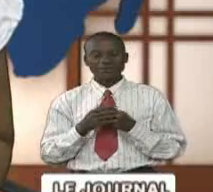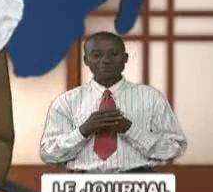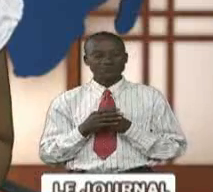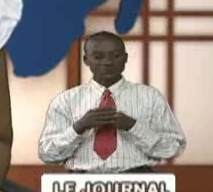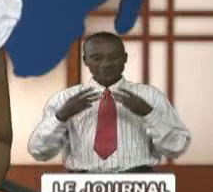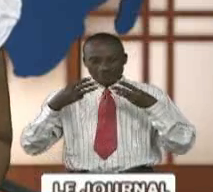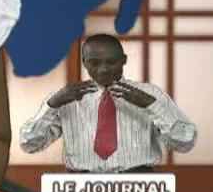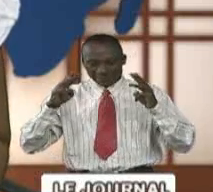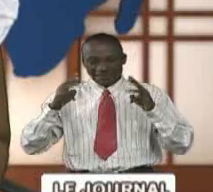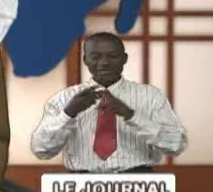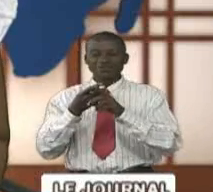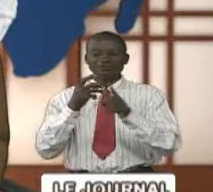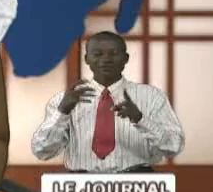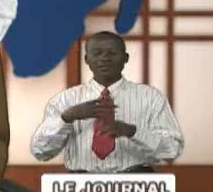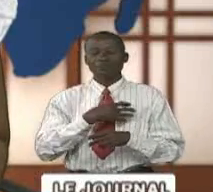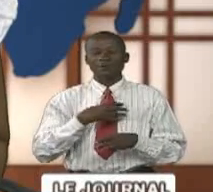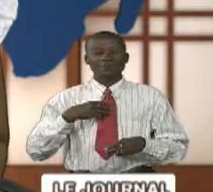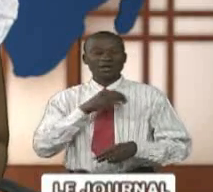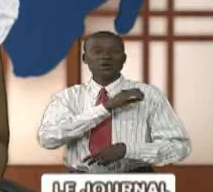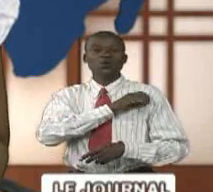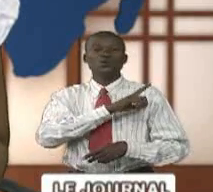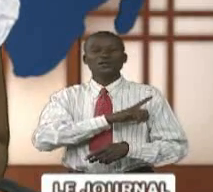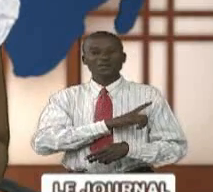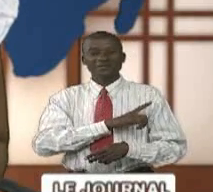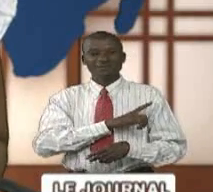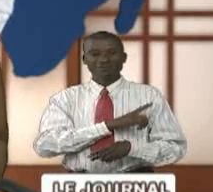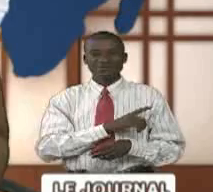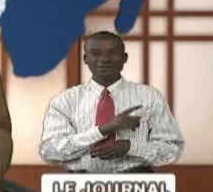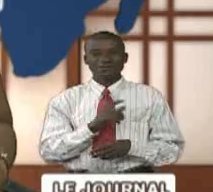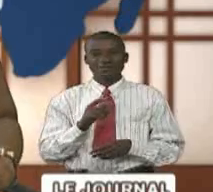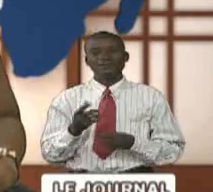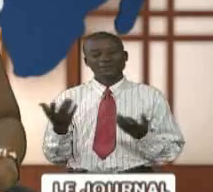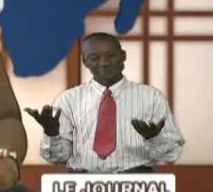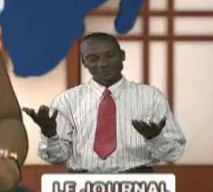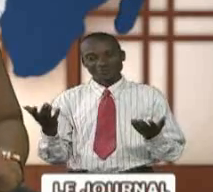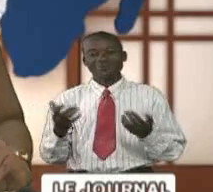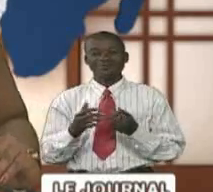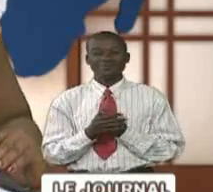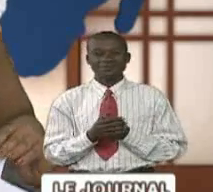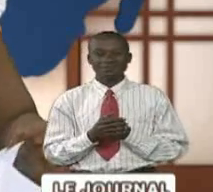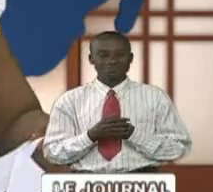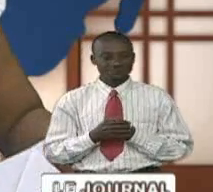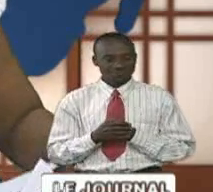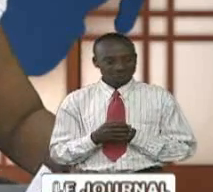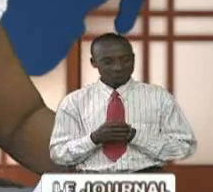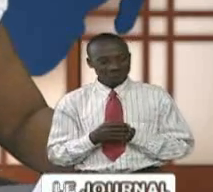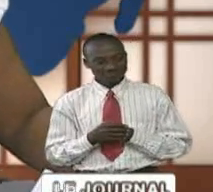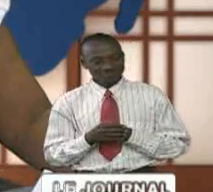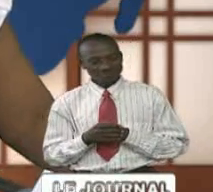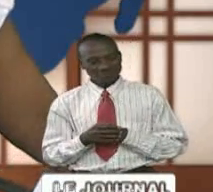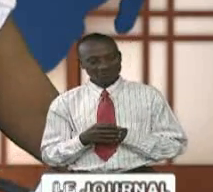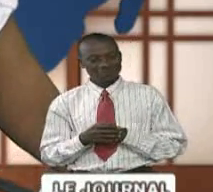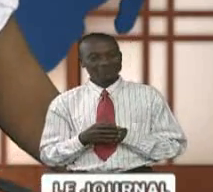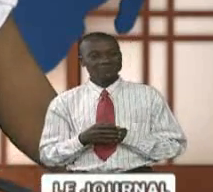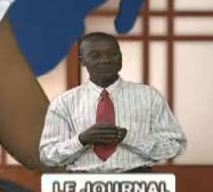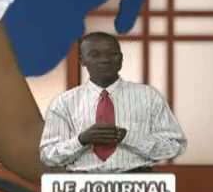de la première dame, madame Olive Lembe Kabila, lu ici par madame Ondekane.